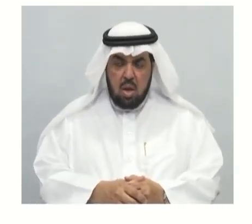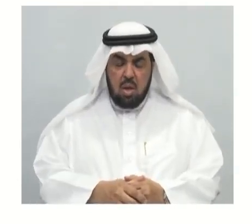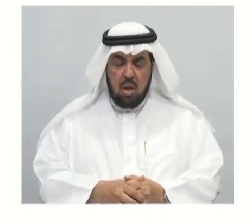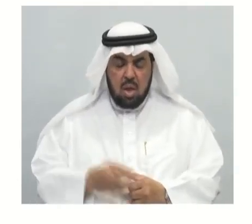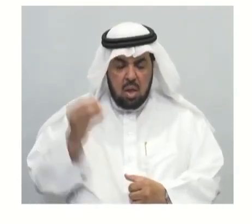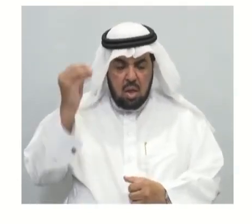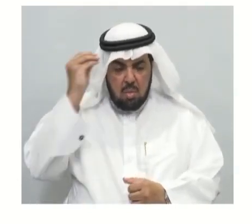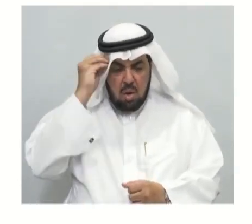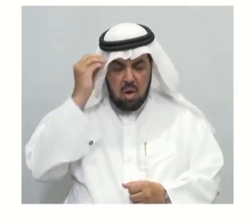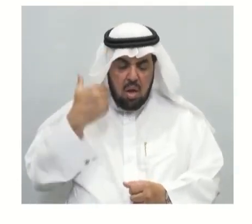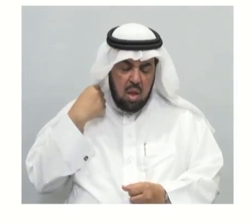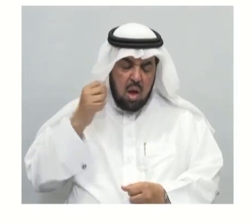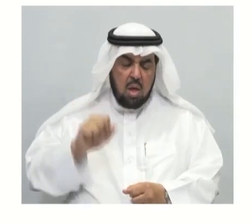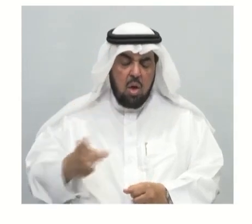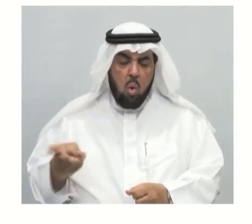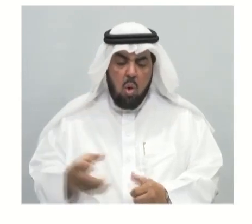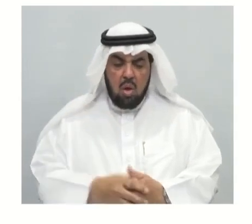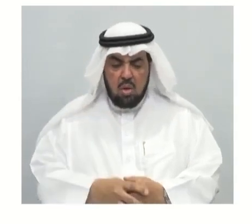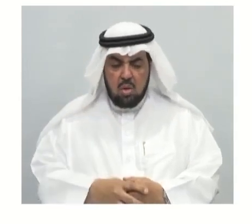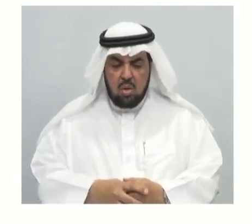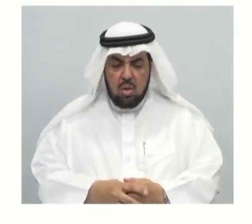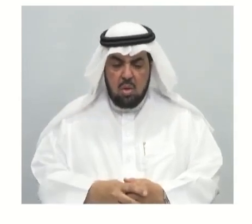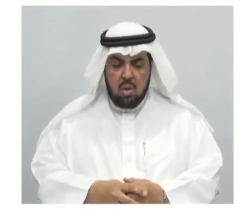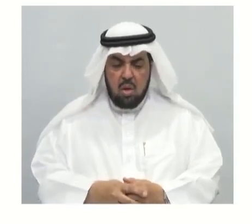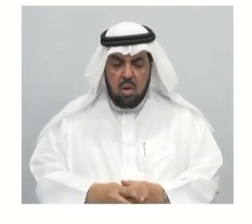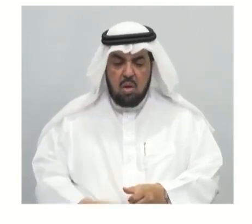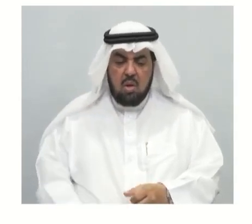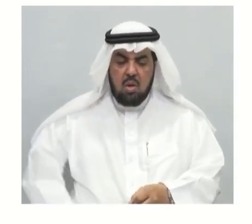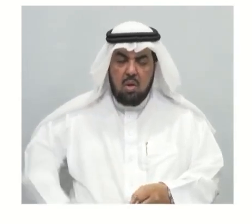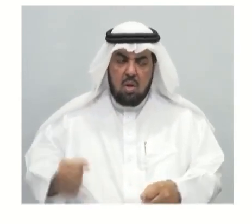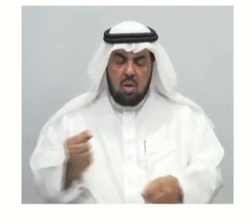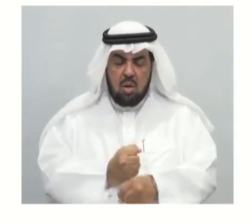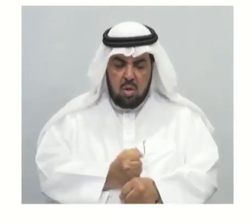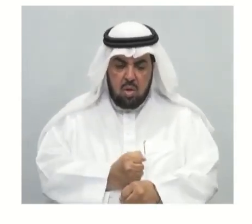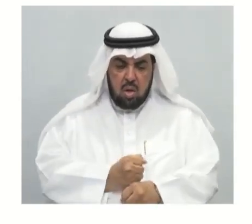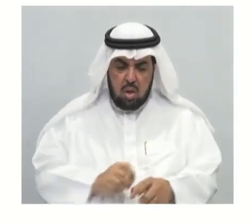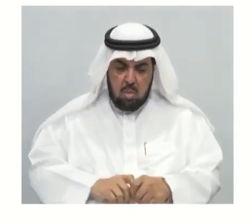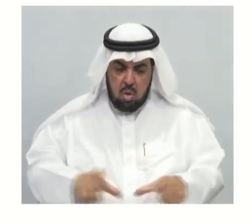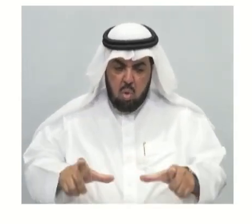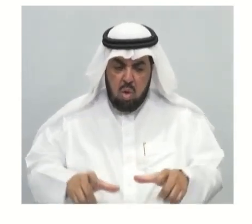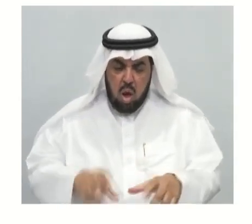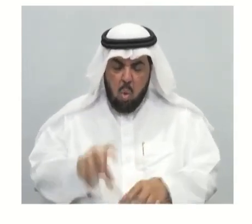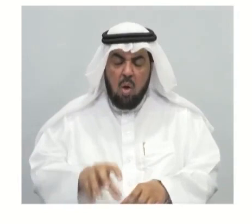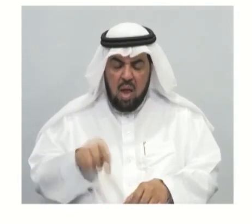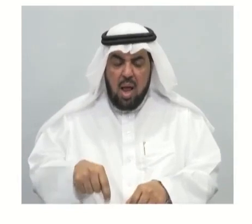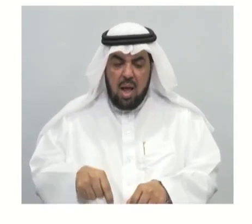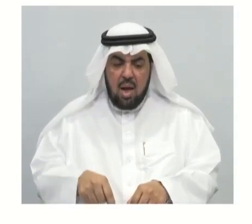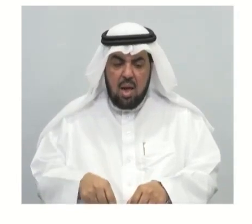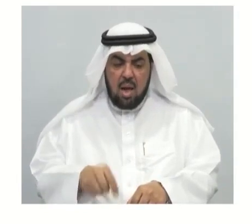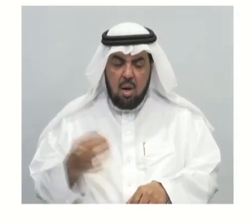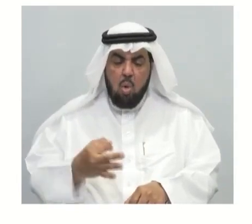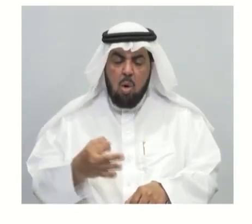التعريف خاص باي نوع من هذه التقارير الثاني لدينا تستخدم لتوضيح الوضع